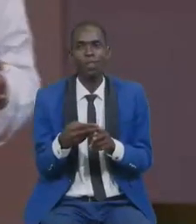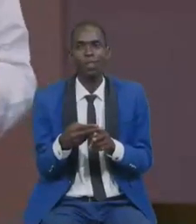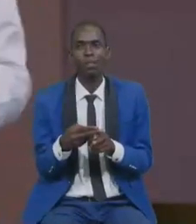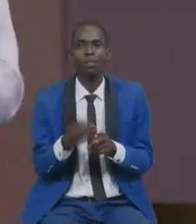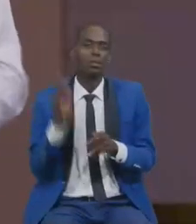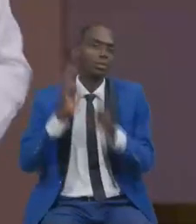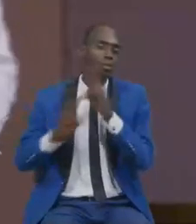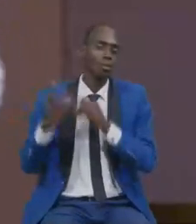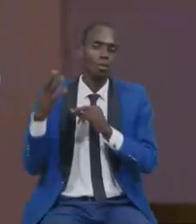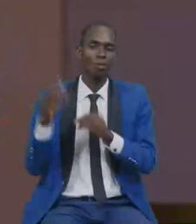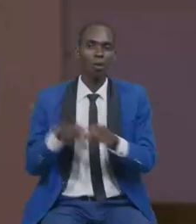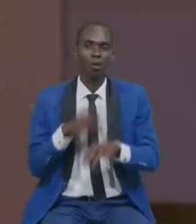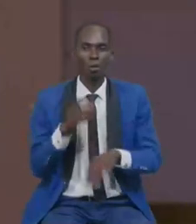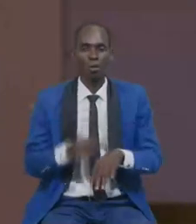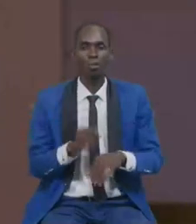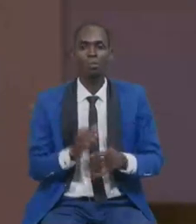Écoutons-la.